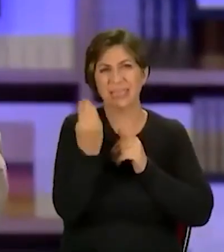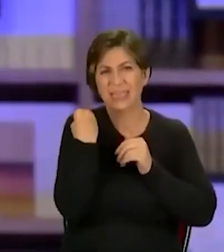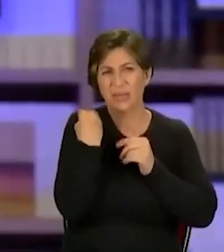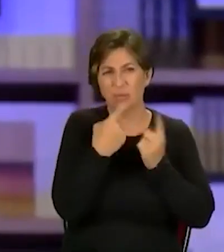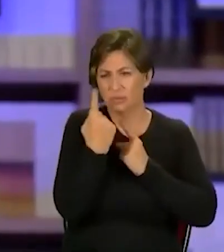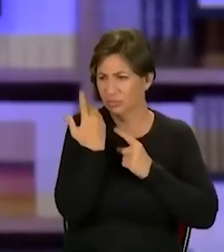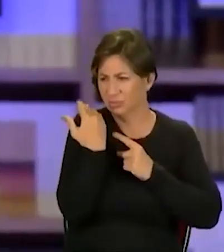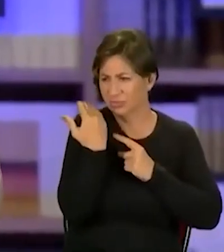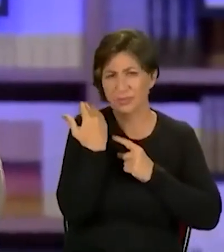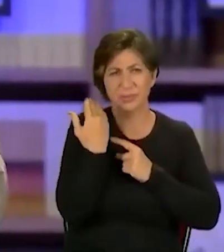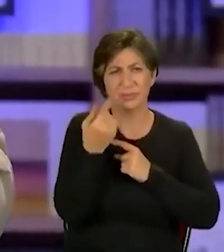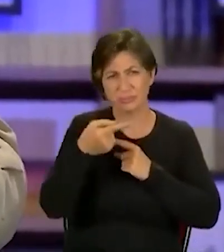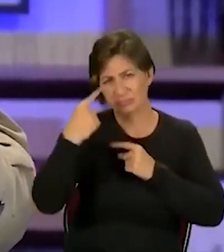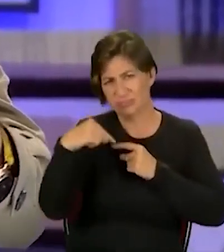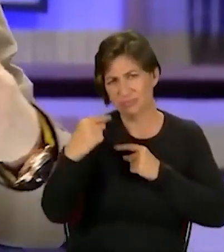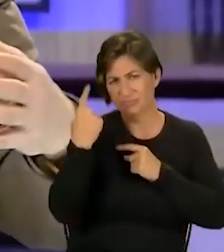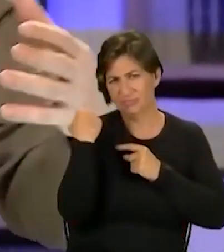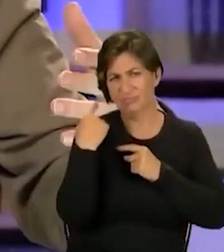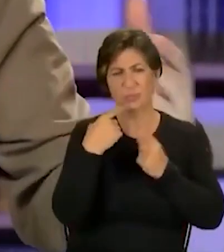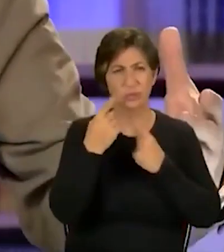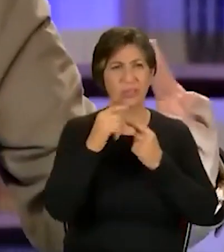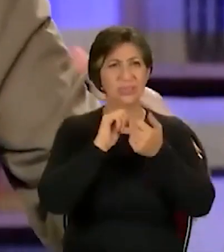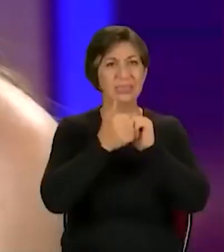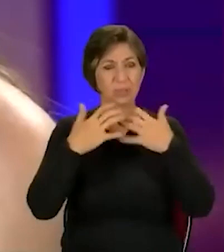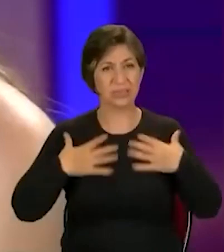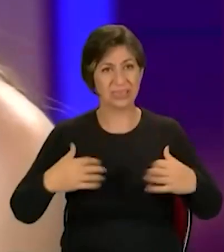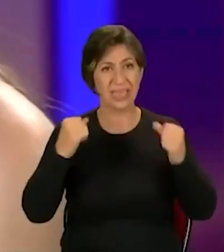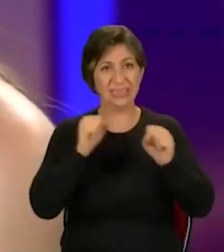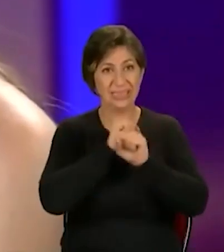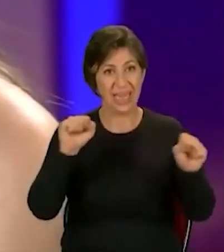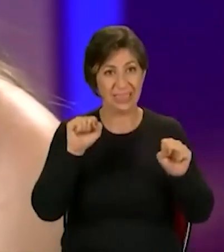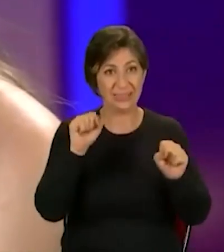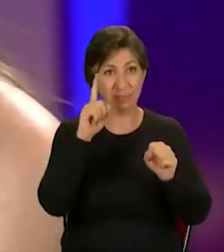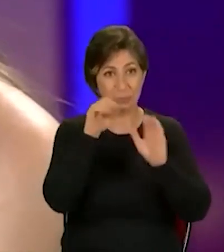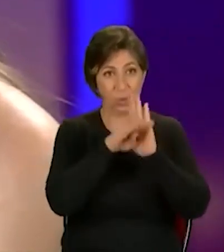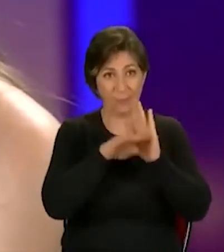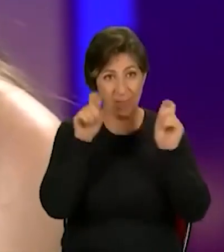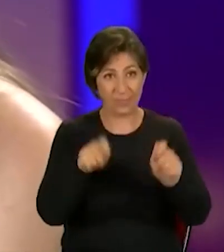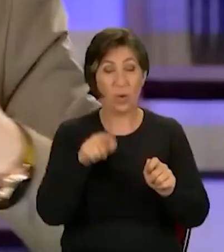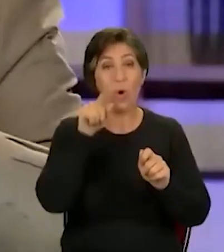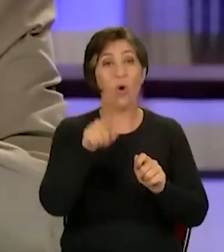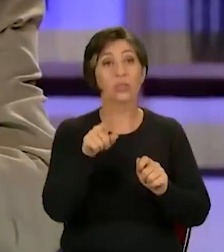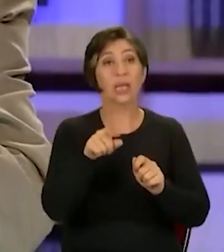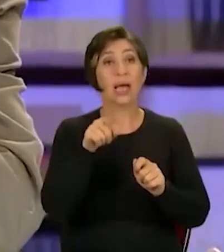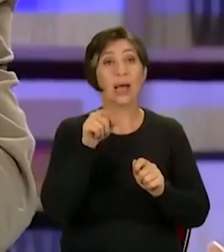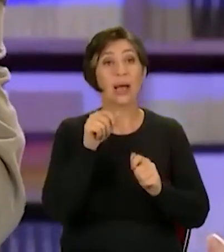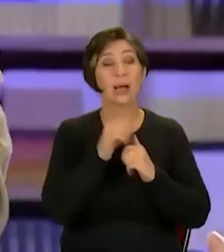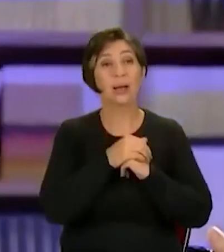konuştuk bunu. Bir önceki şeyde spor sağlığa zararlıdır diye bir program yaptık. Ve orada